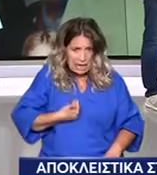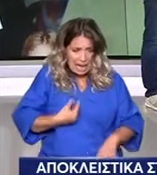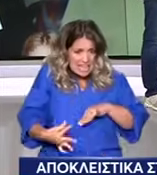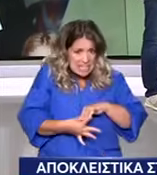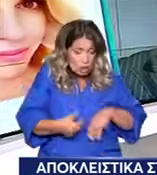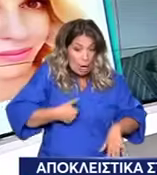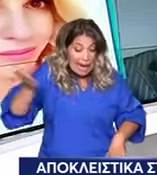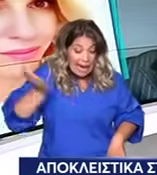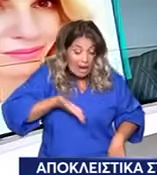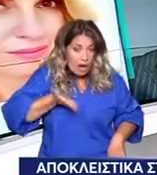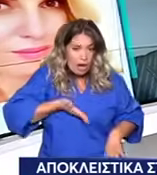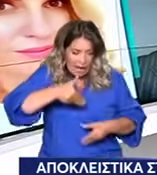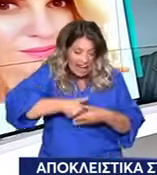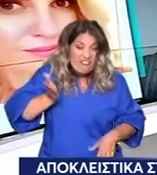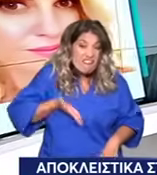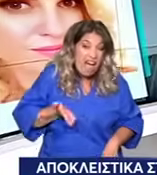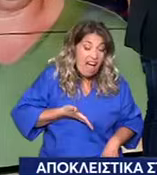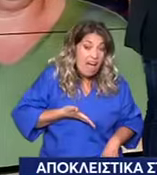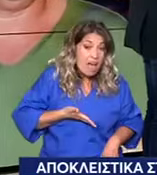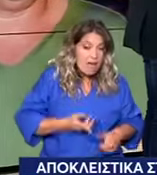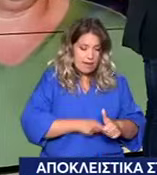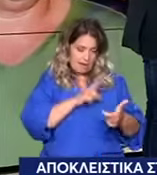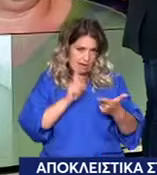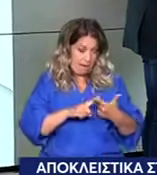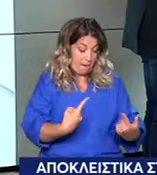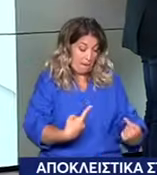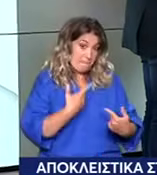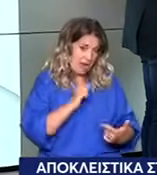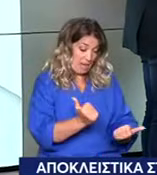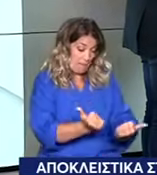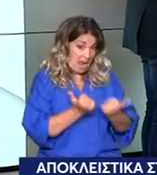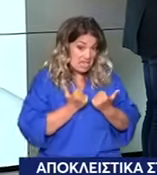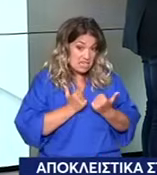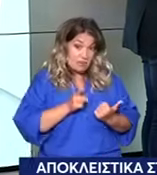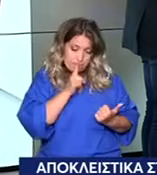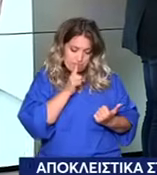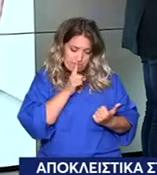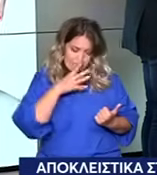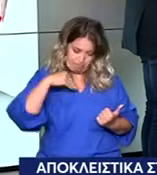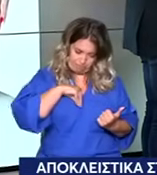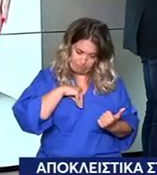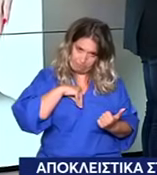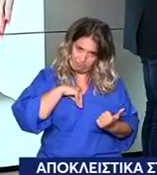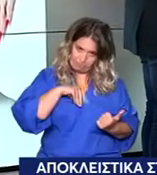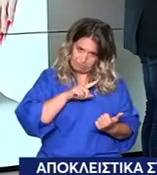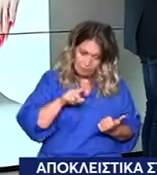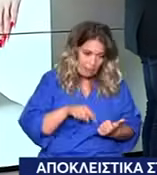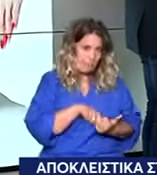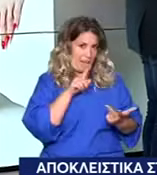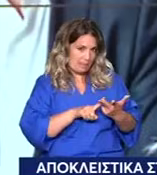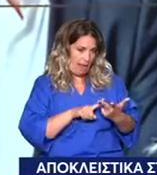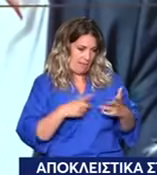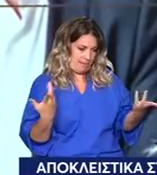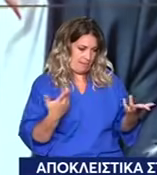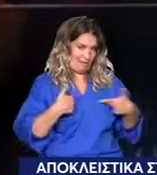μετά υπήρξα και θύμα πιέσεων για να μην μιλήσω και ενδεχομένως σχεδίου για την ηθική μου εξόντωση.